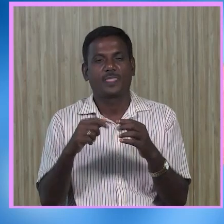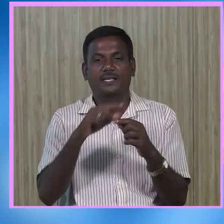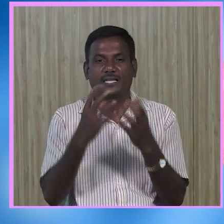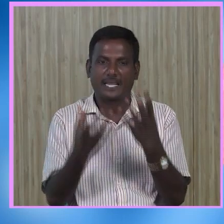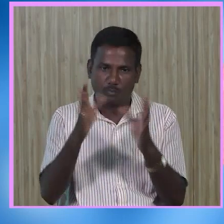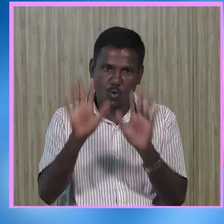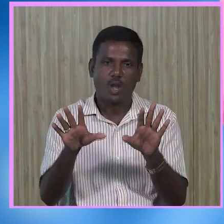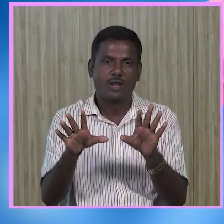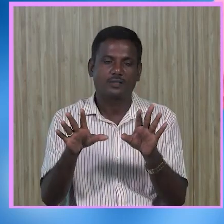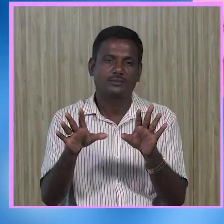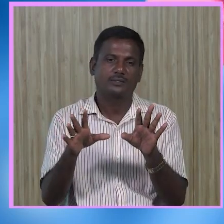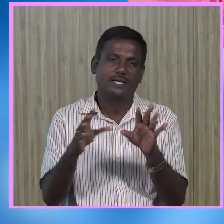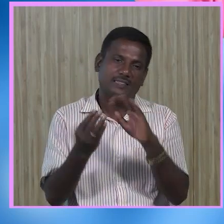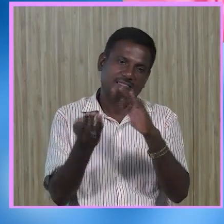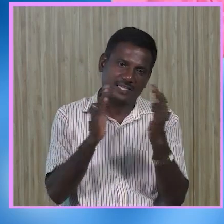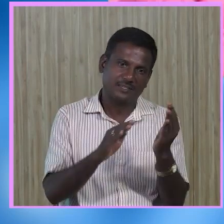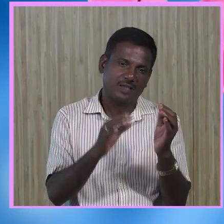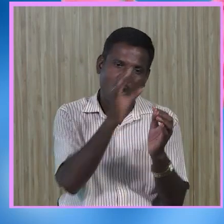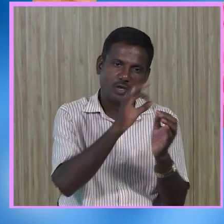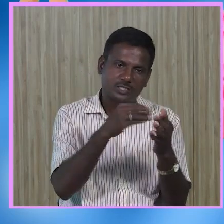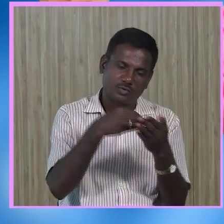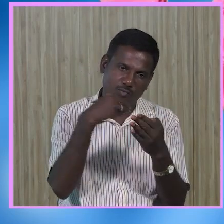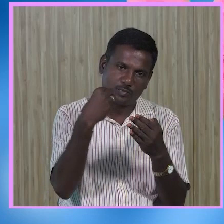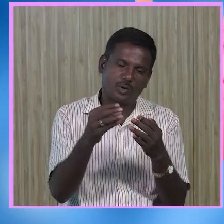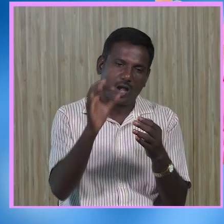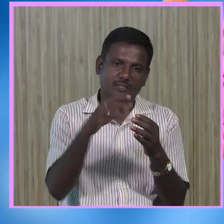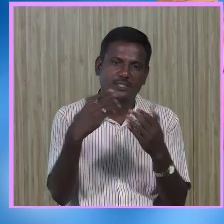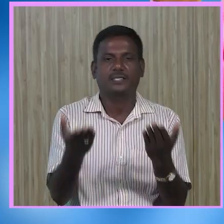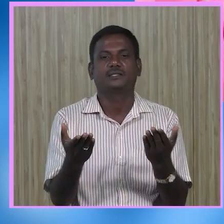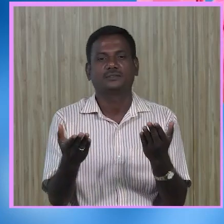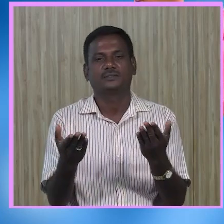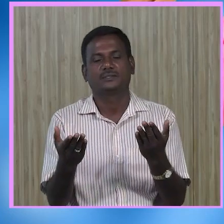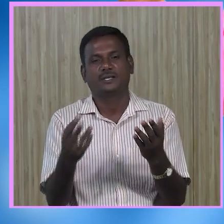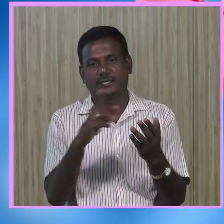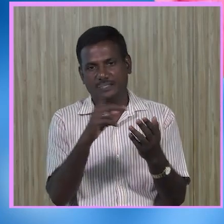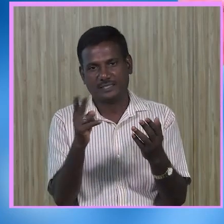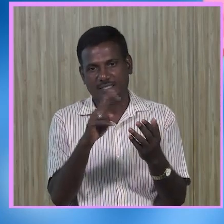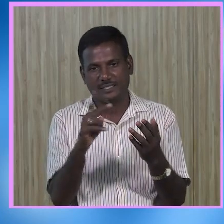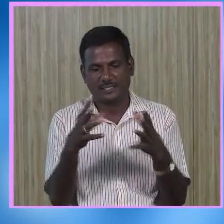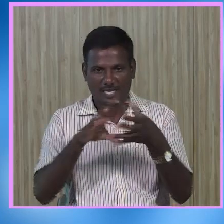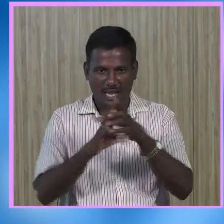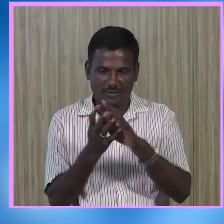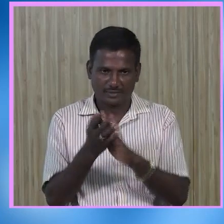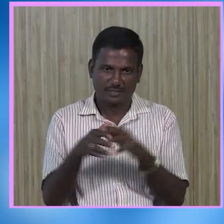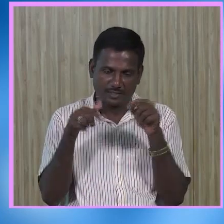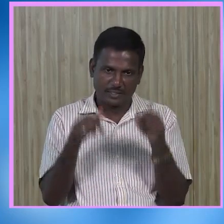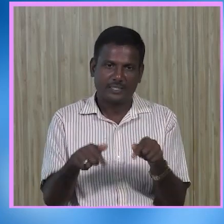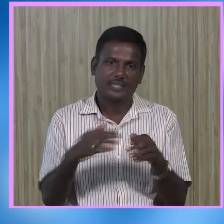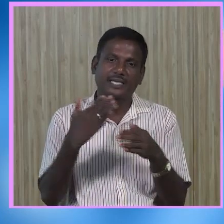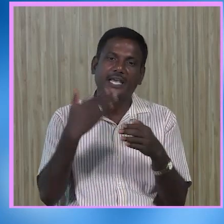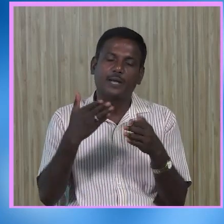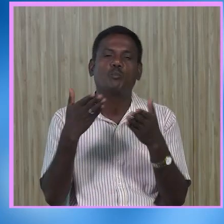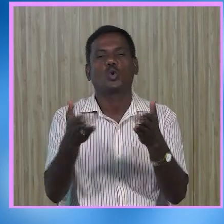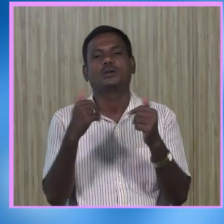எரிபொருள், எரிதலுக்கு தேவையான ஆக்சிஜனை வழங்கக்கூடிய ஆக்சிகரணி, இந்த இரண்டின் கலவை தான் இந்த இயக்கு